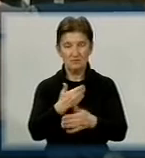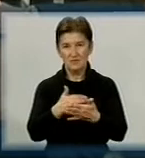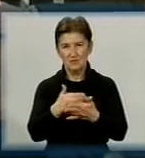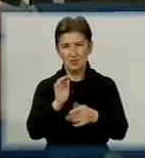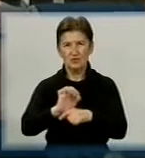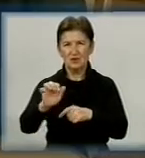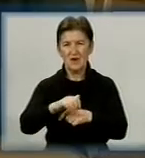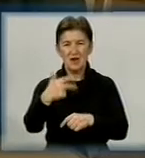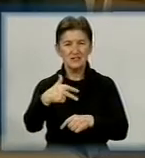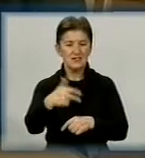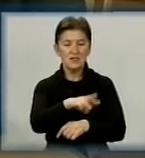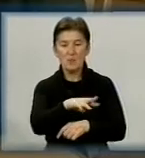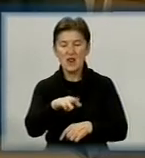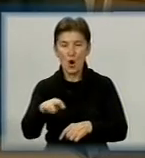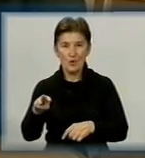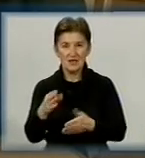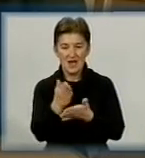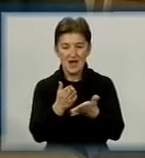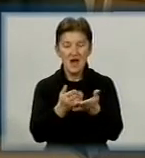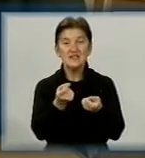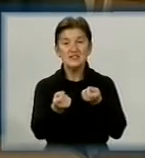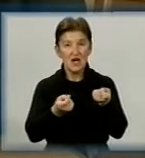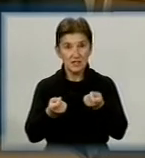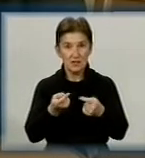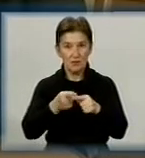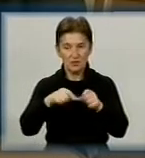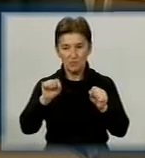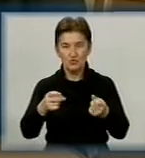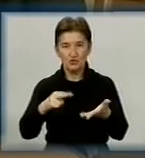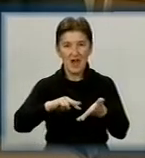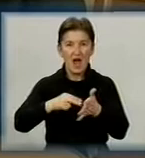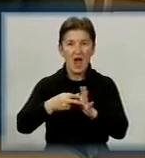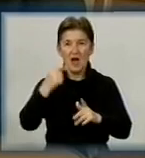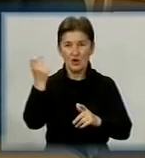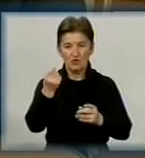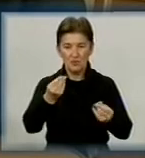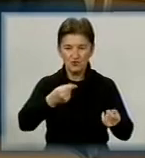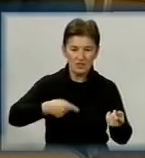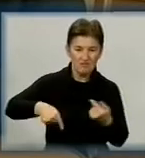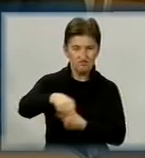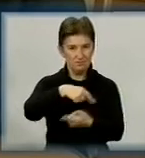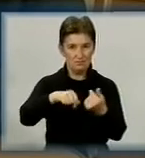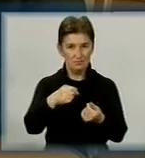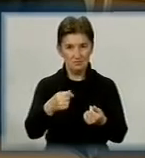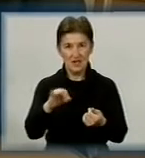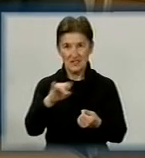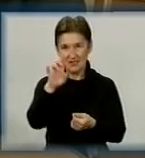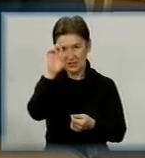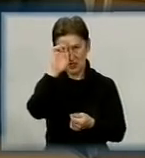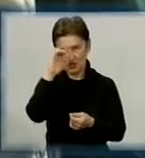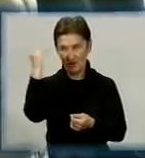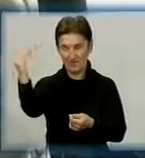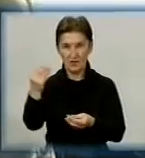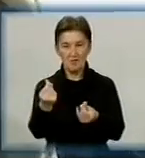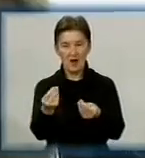мільйонів тонн зерна. Це дасть змогу яким-то чином розрулити ці економічні процеси із державним